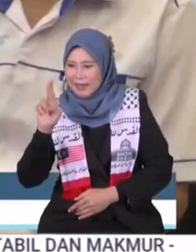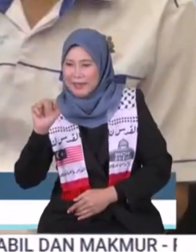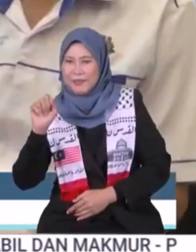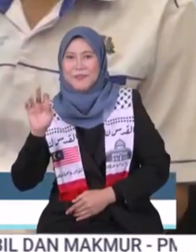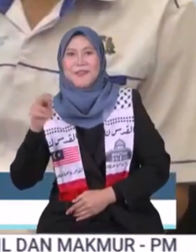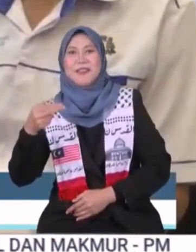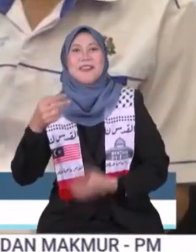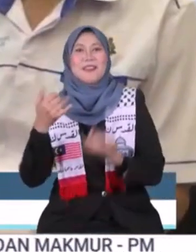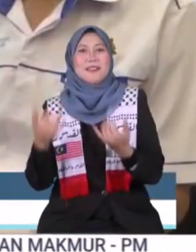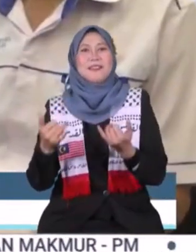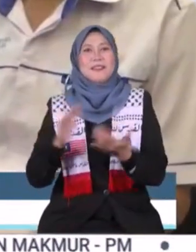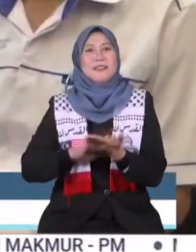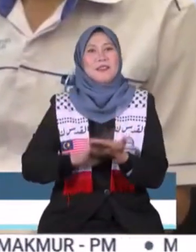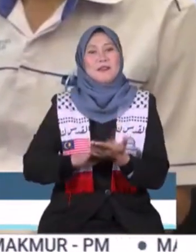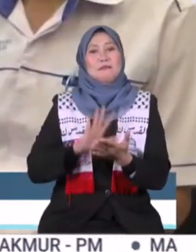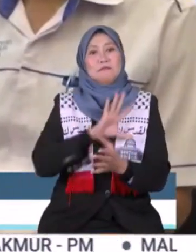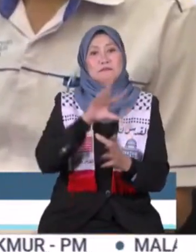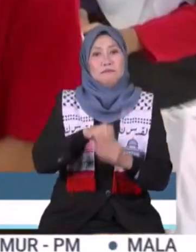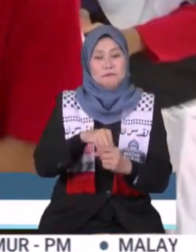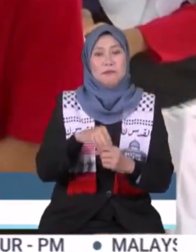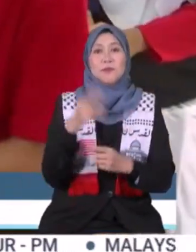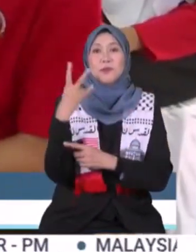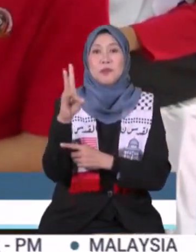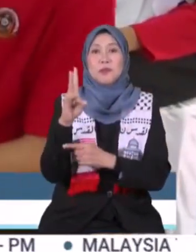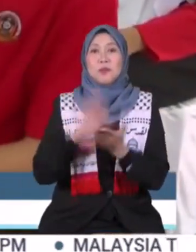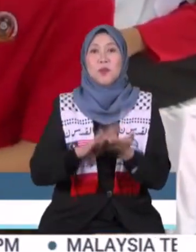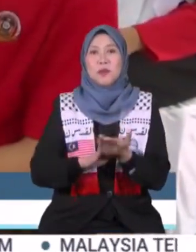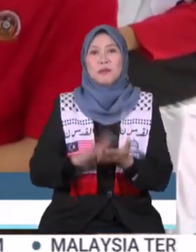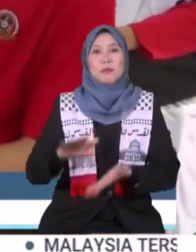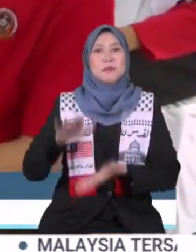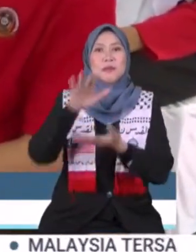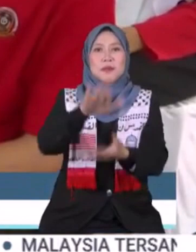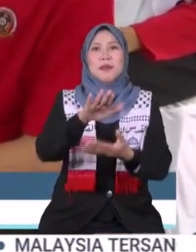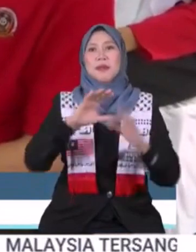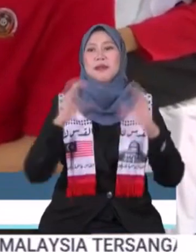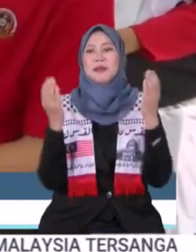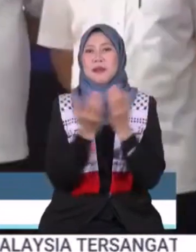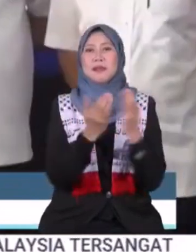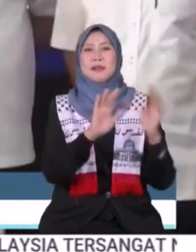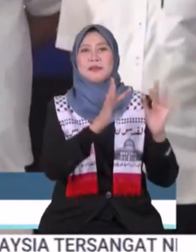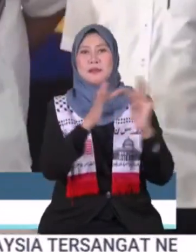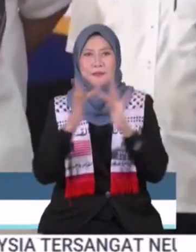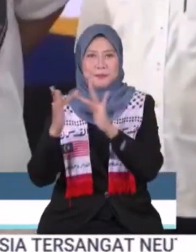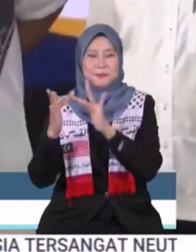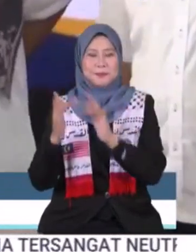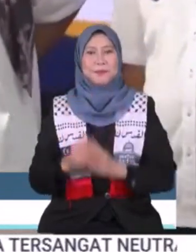terbabit. Sebanyak 17 sekolah rendah telah dibekalkan dengan kemudahan kelas hybrid.